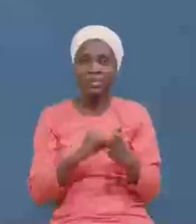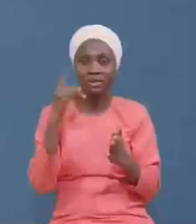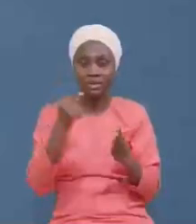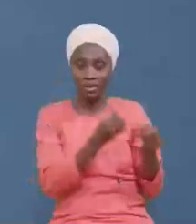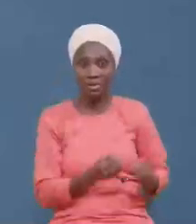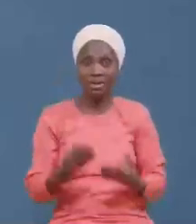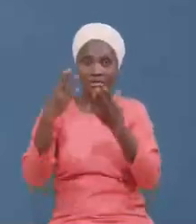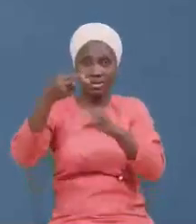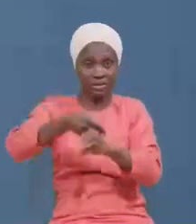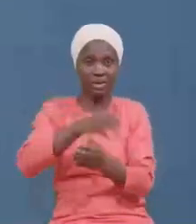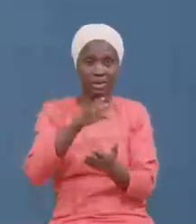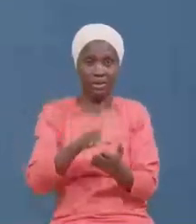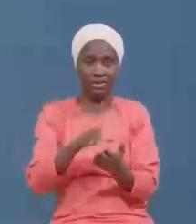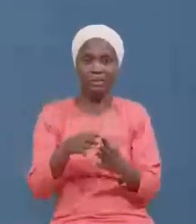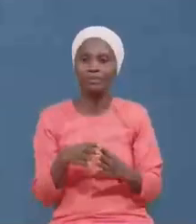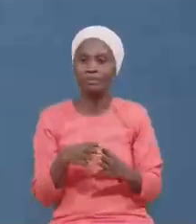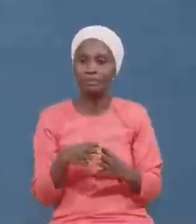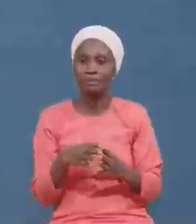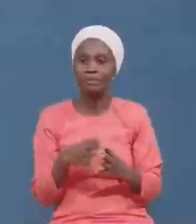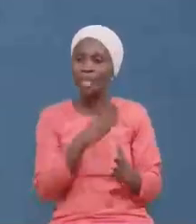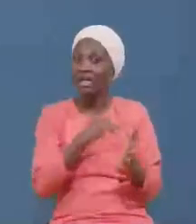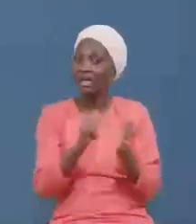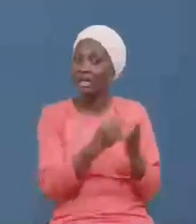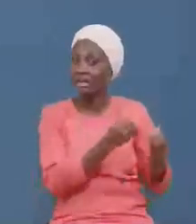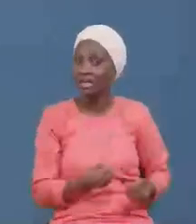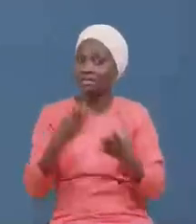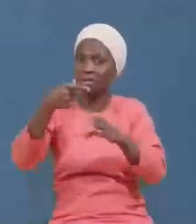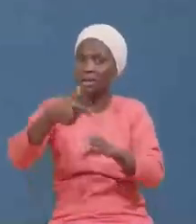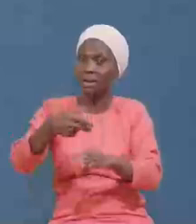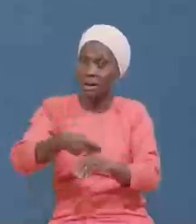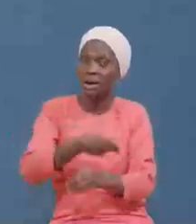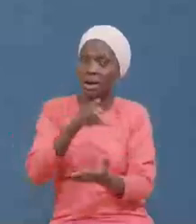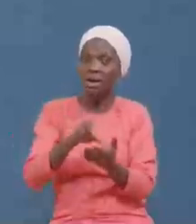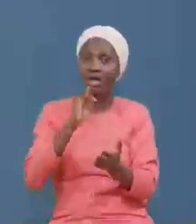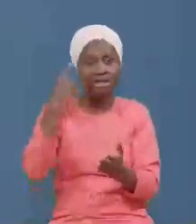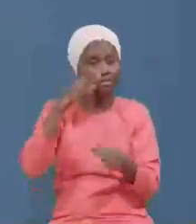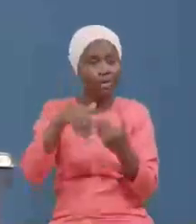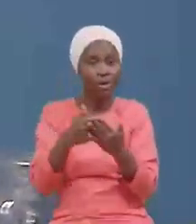sacrificiel. Cet agneau sacrificiel est pour tous les pécheurs.